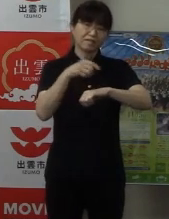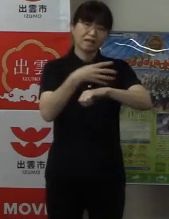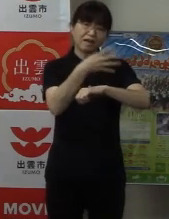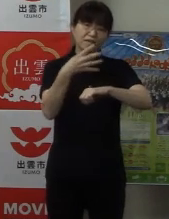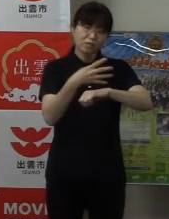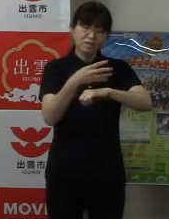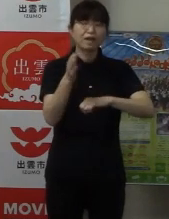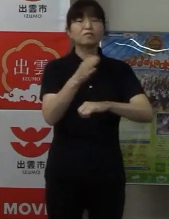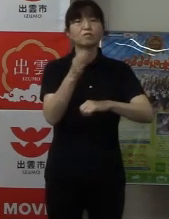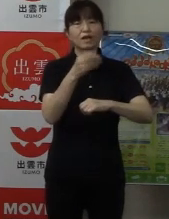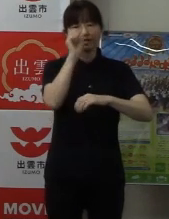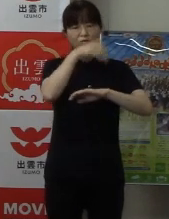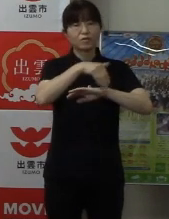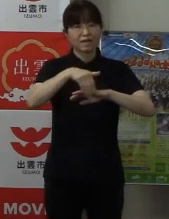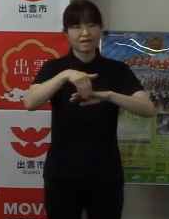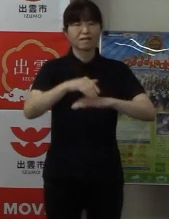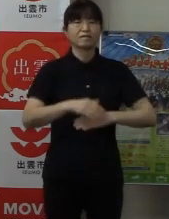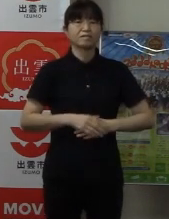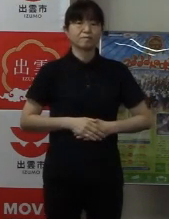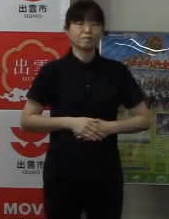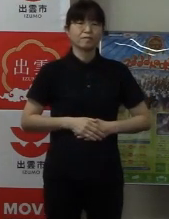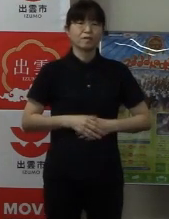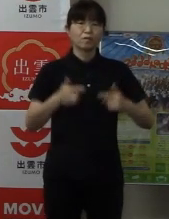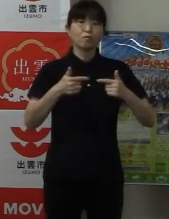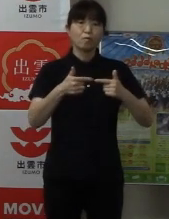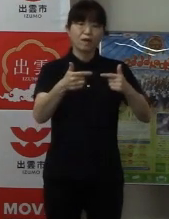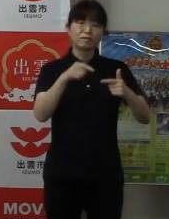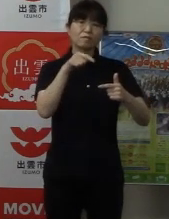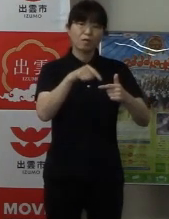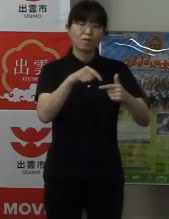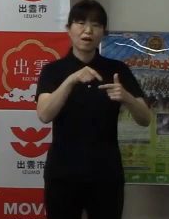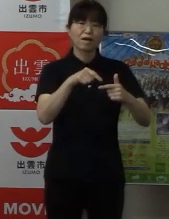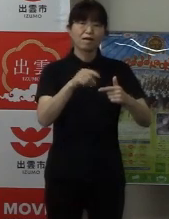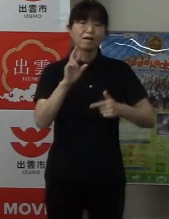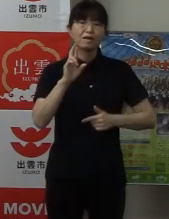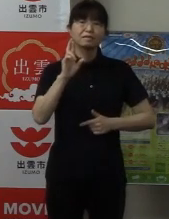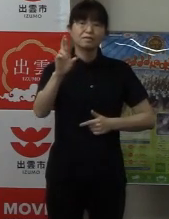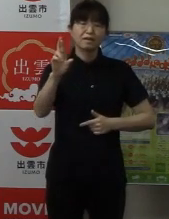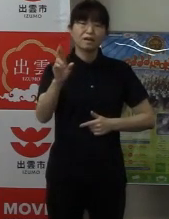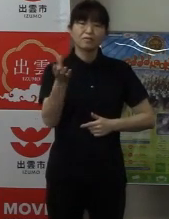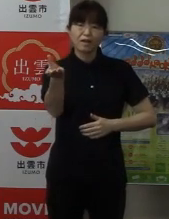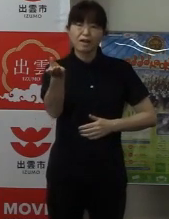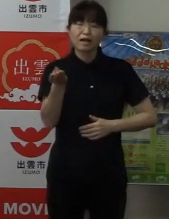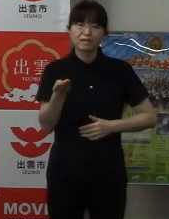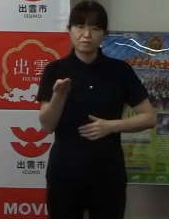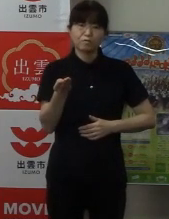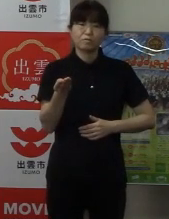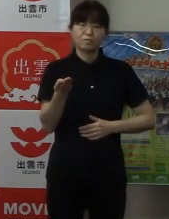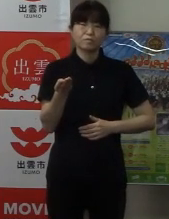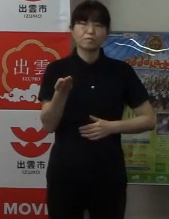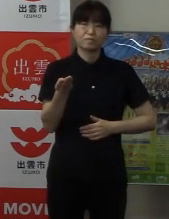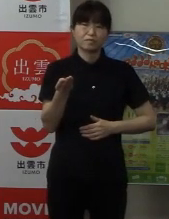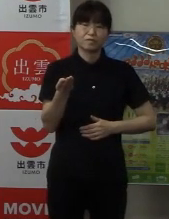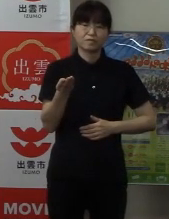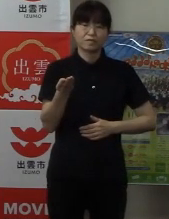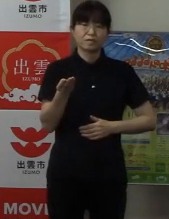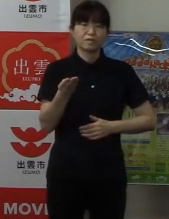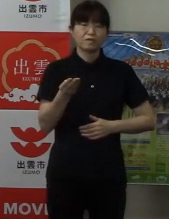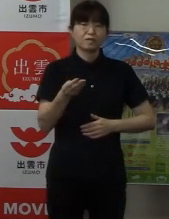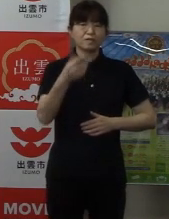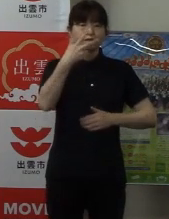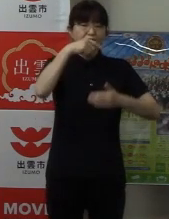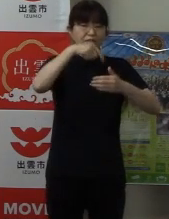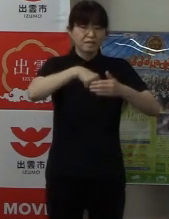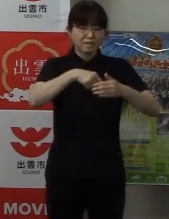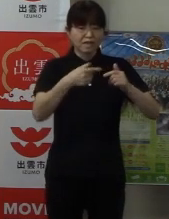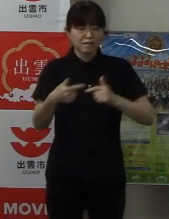ております。まだこのバスは JR からお借りするもので、出雲市で運行